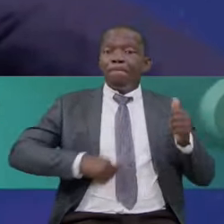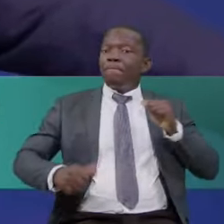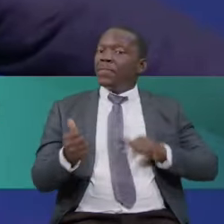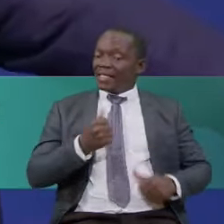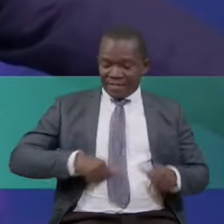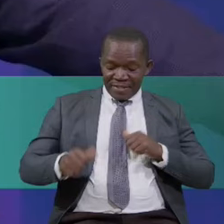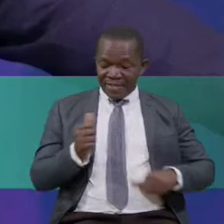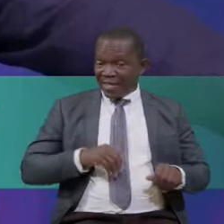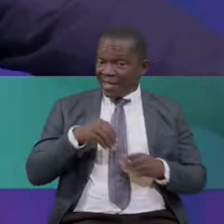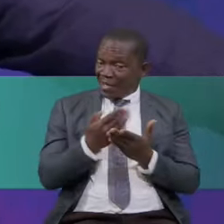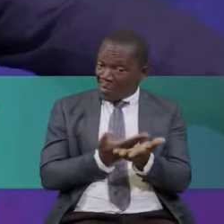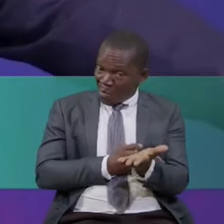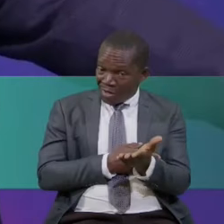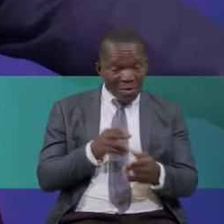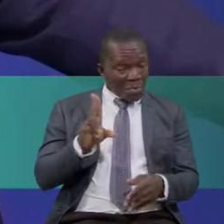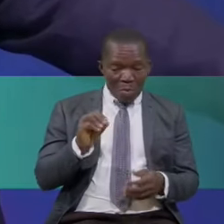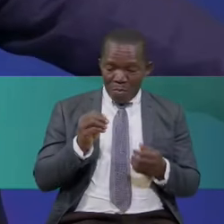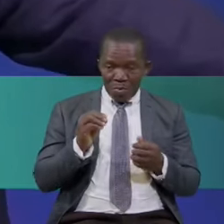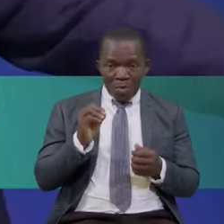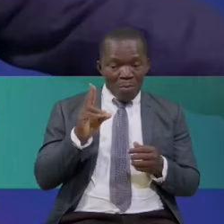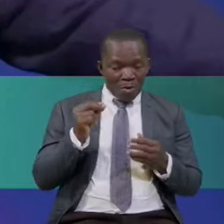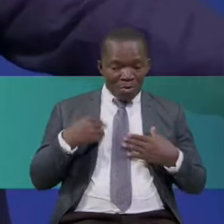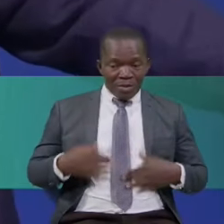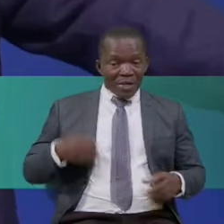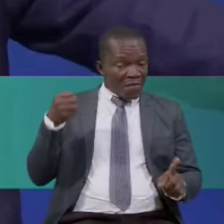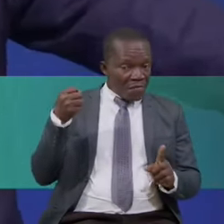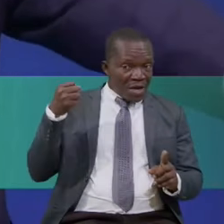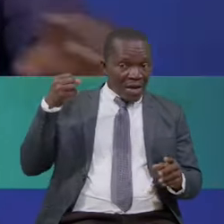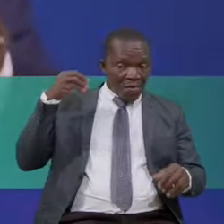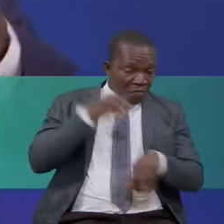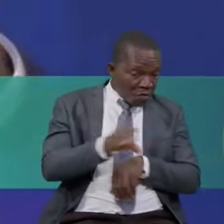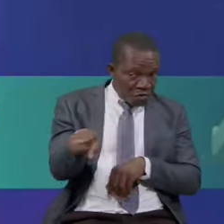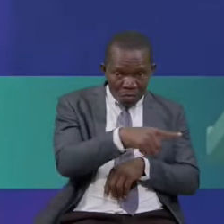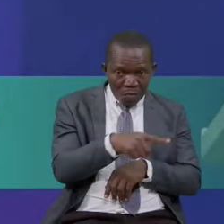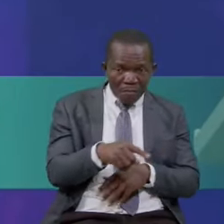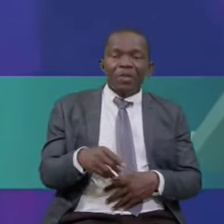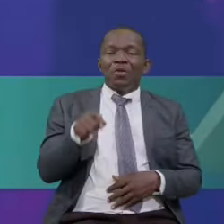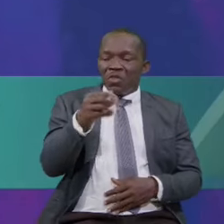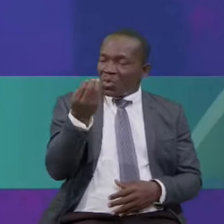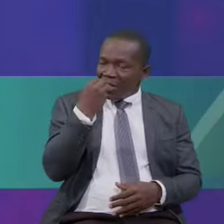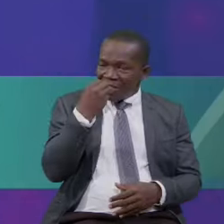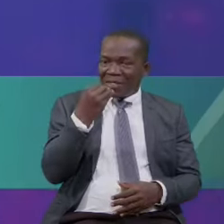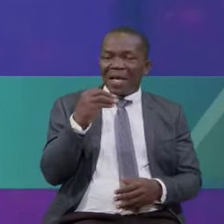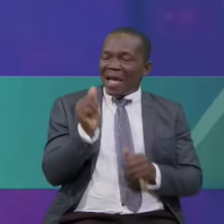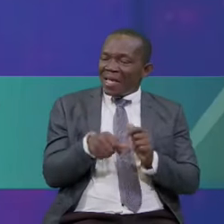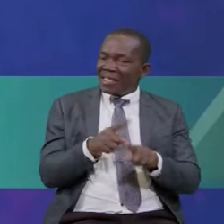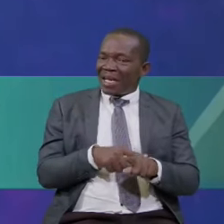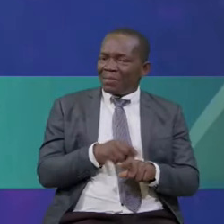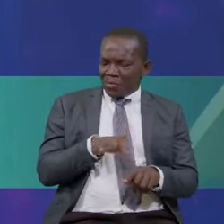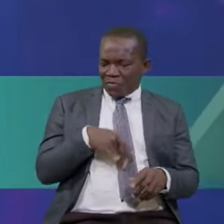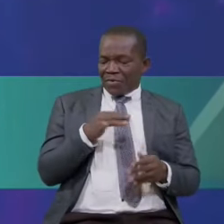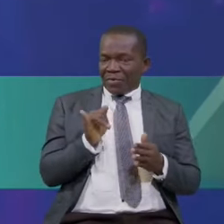manges quand tu as faim tu peux ne pas tu peux décider ne pas manger même si j'ai faim mais ton libre arbitre taamène à décidé